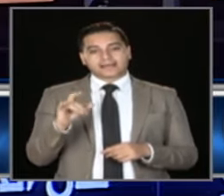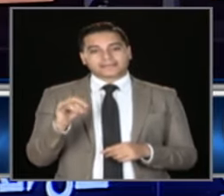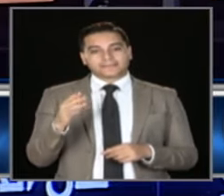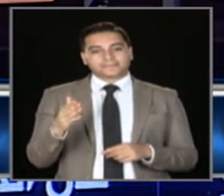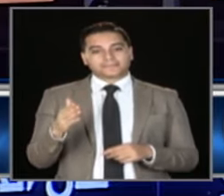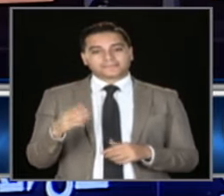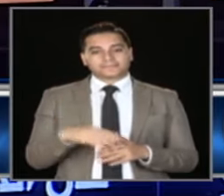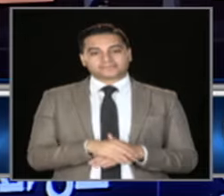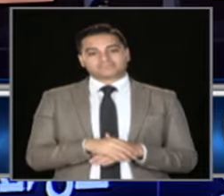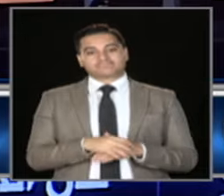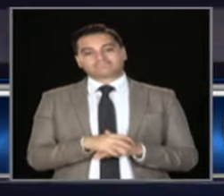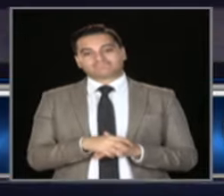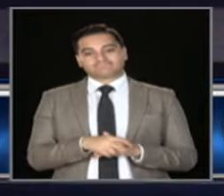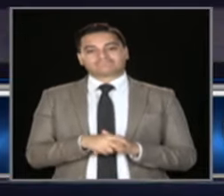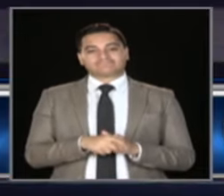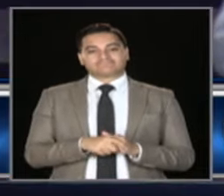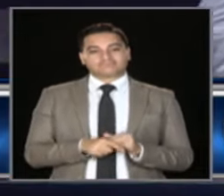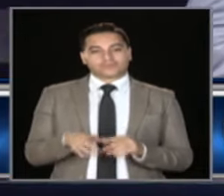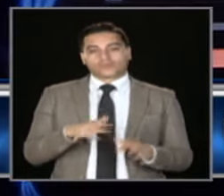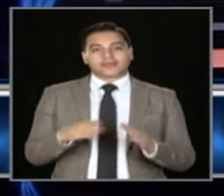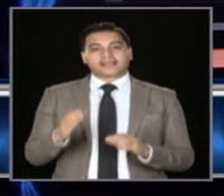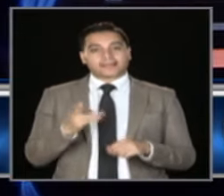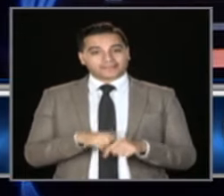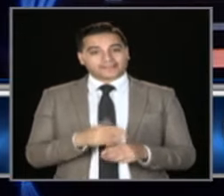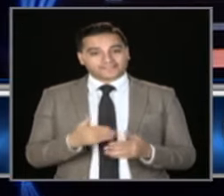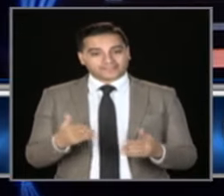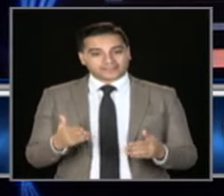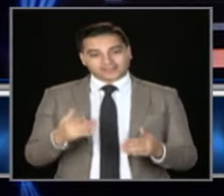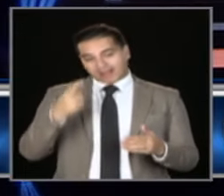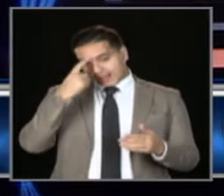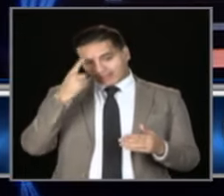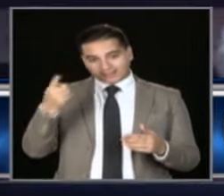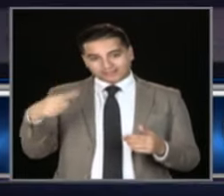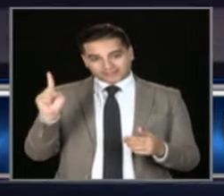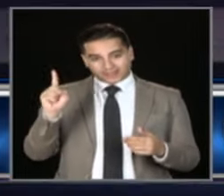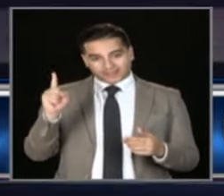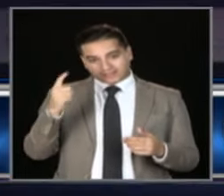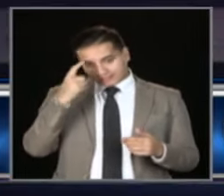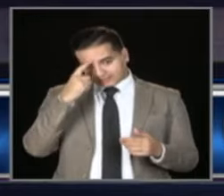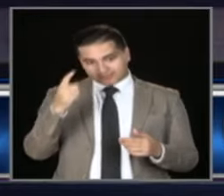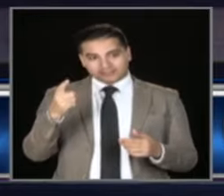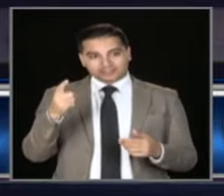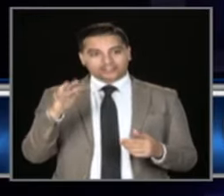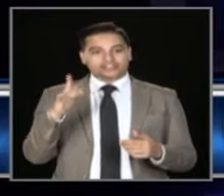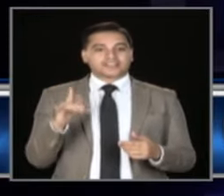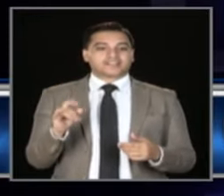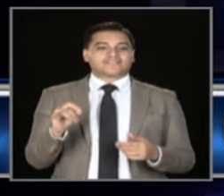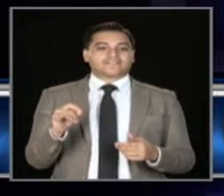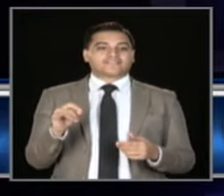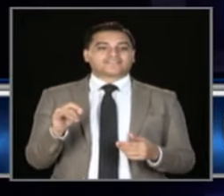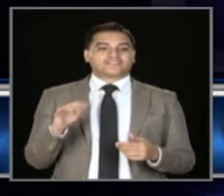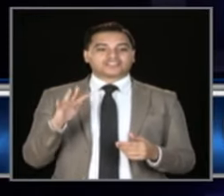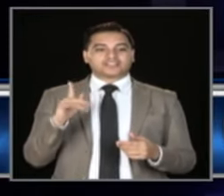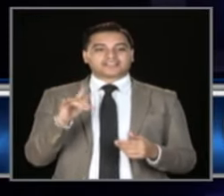كمان لا كفايه حد عنده اجابه تانيه لا هي الهند صح الهند شريف ندى اجابه